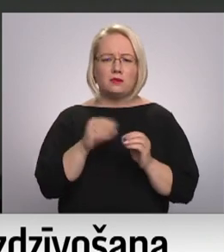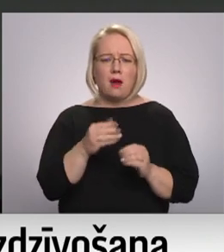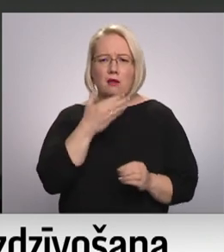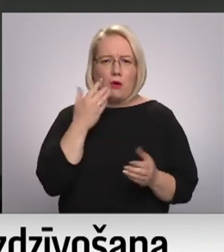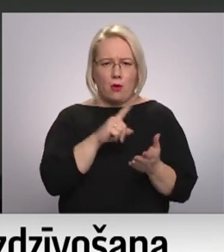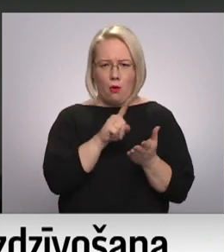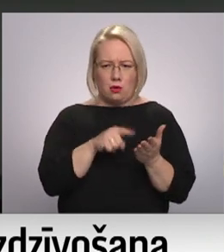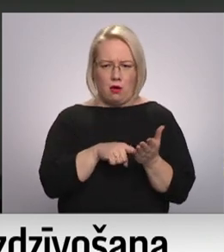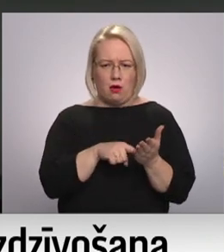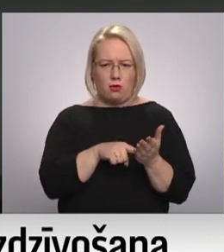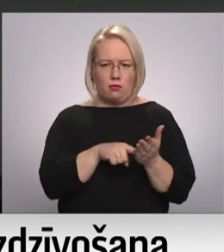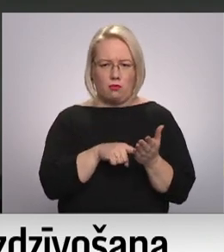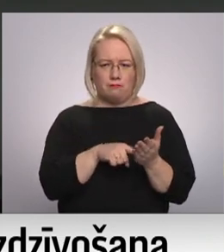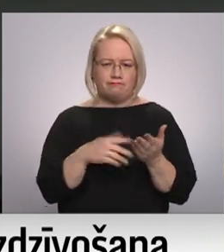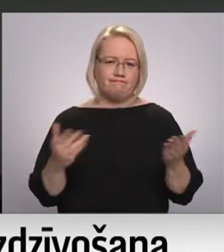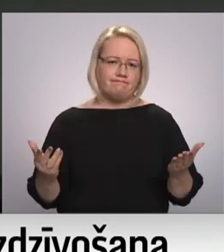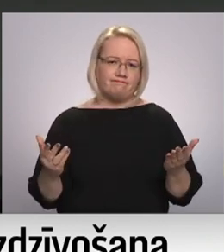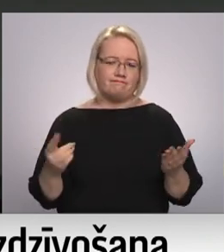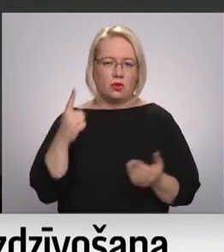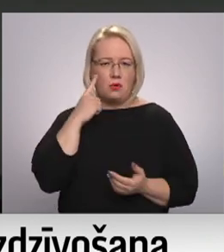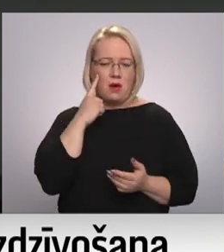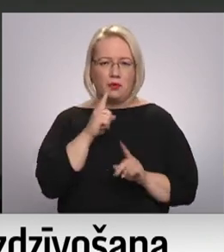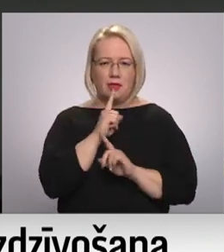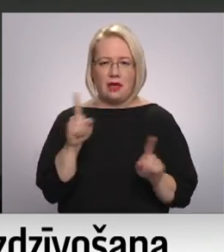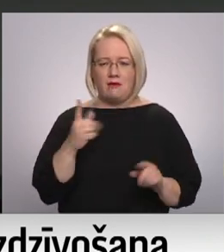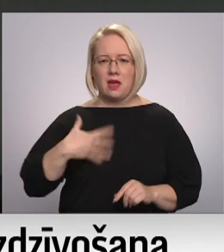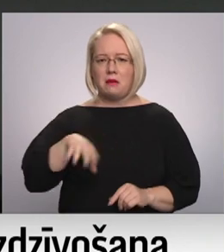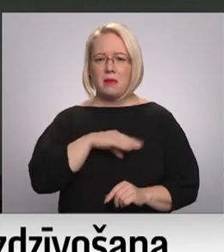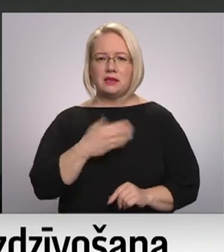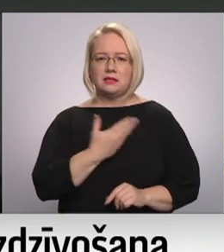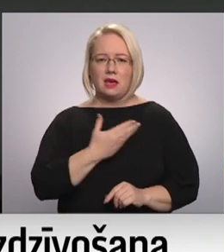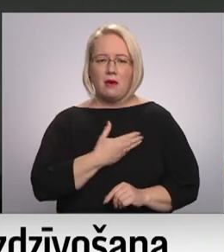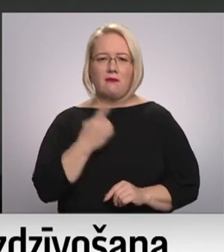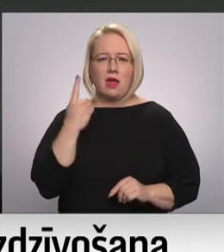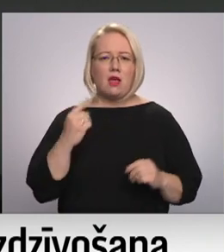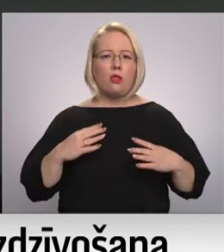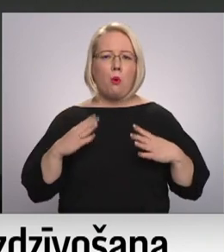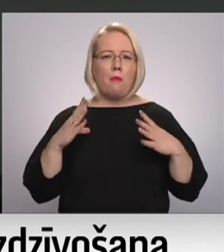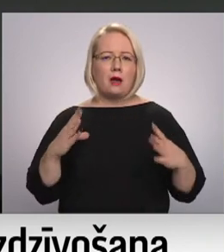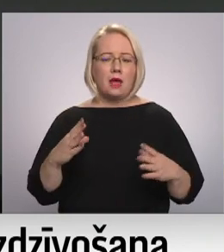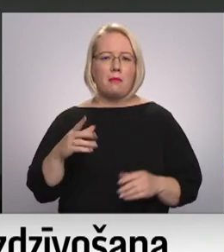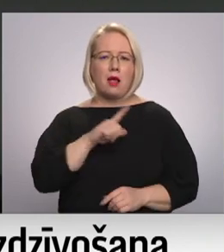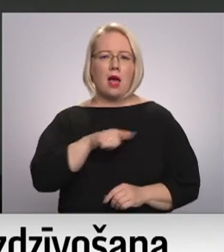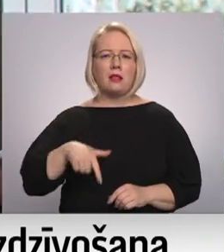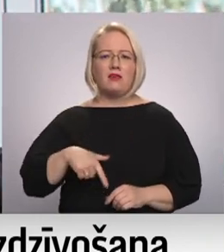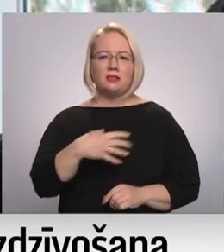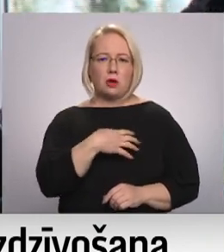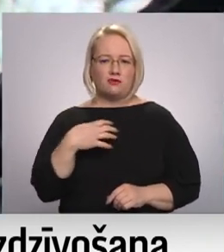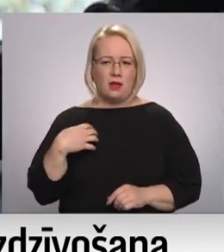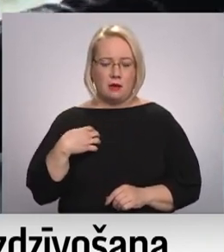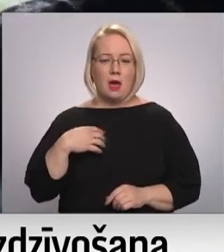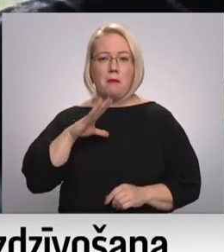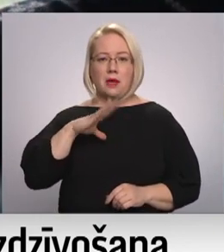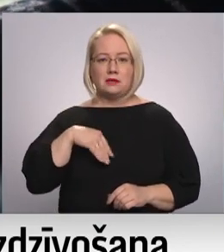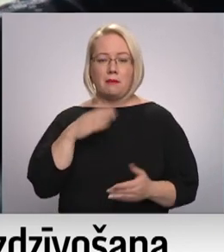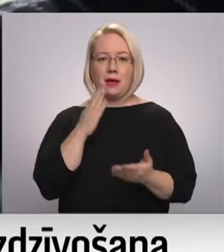jautājumu. Es domāju, nu tā dīvaini, mēs dzīvojam tā kā vienā no bagātākajām Latvijas pašvaldībām. Pēc tam, kad